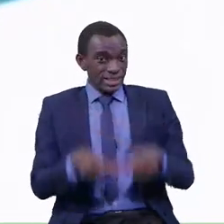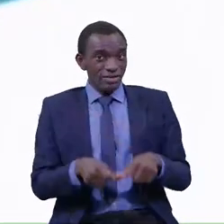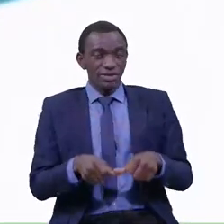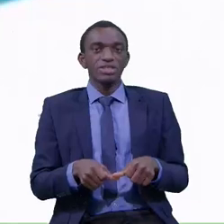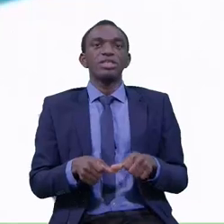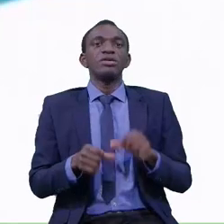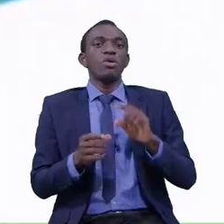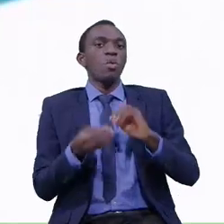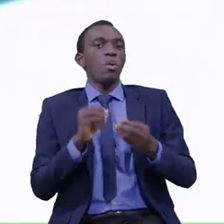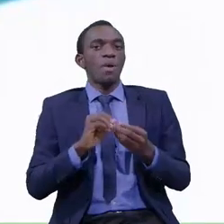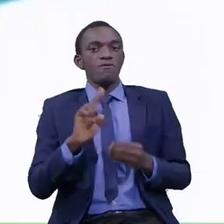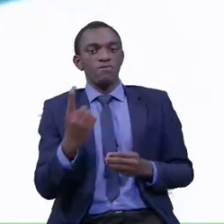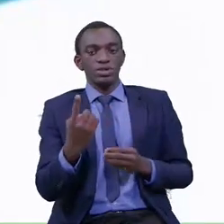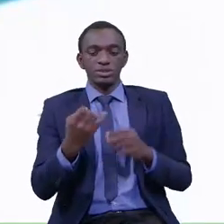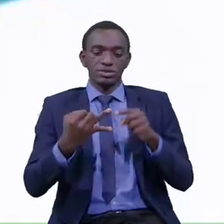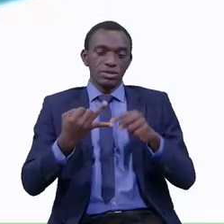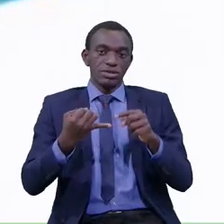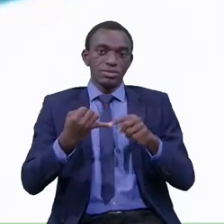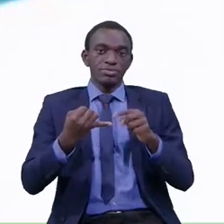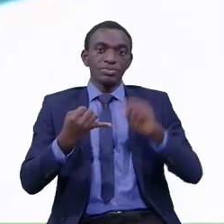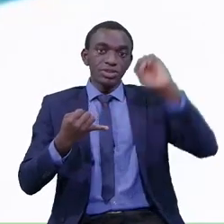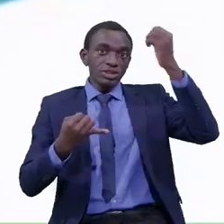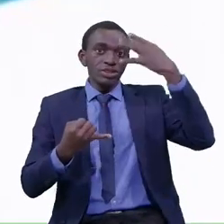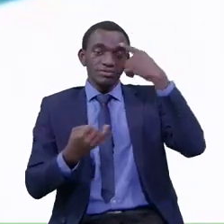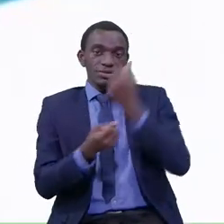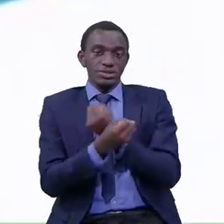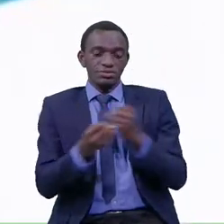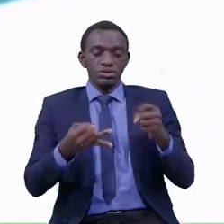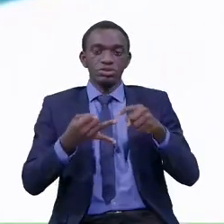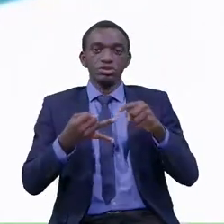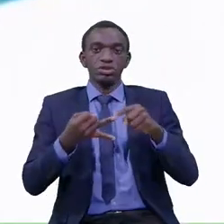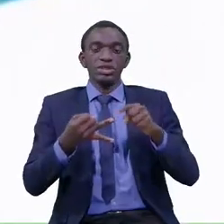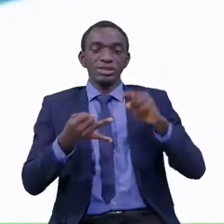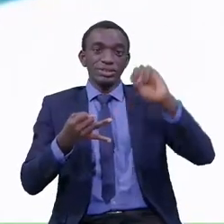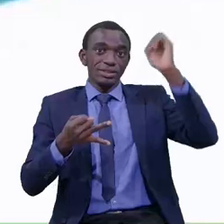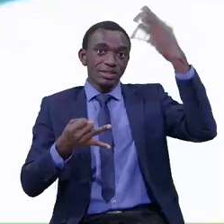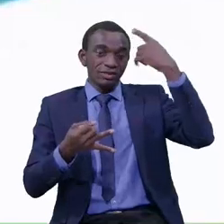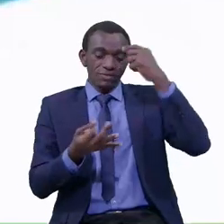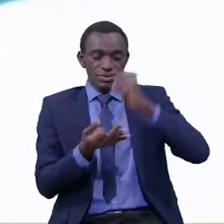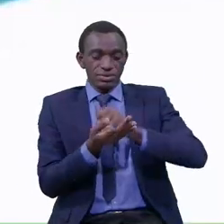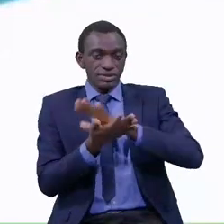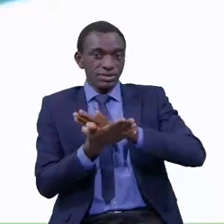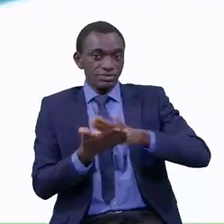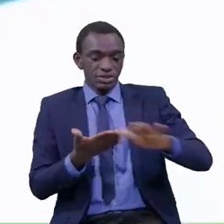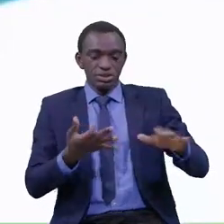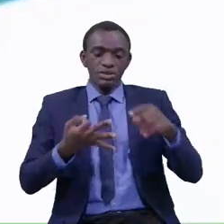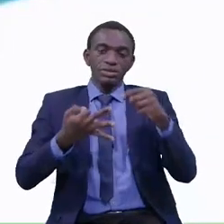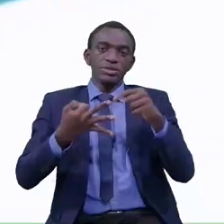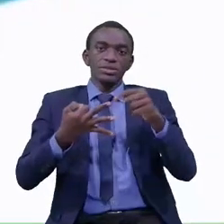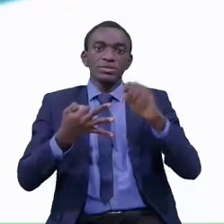salut. Deuxièmement, la grâce pour la sanctification. Troisièmement, la grâce pour la